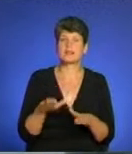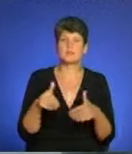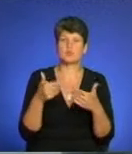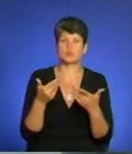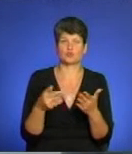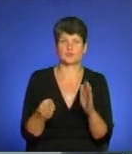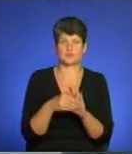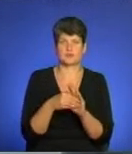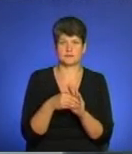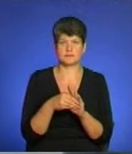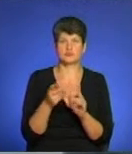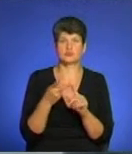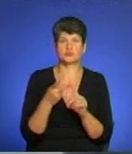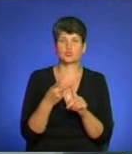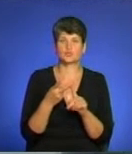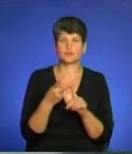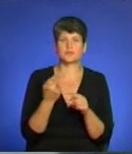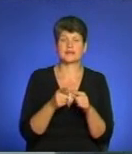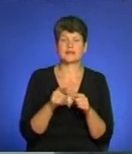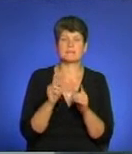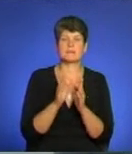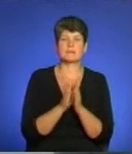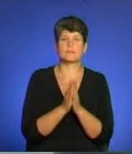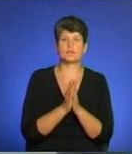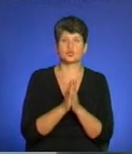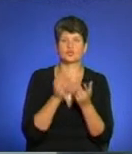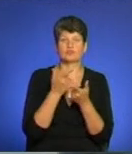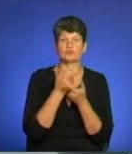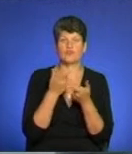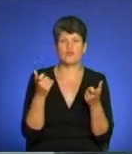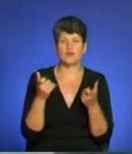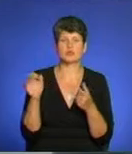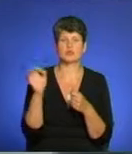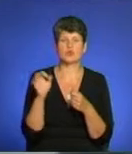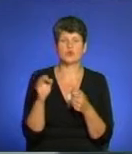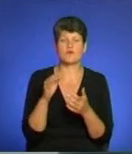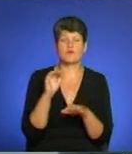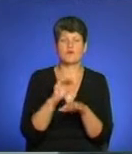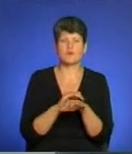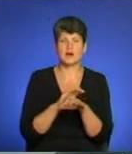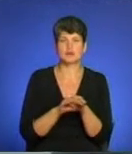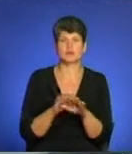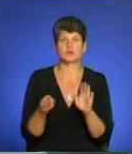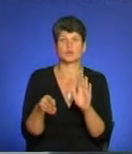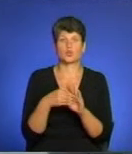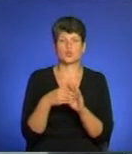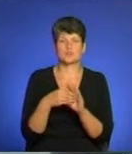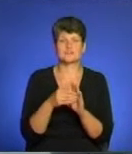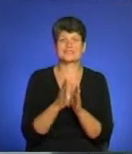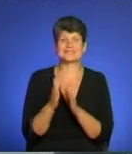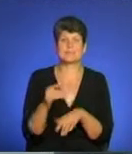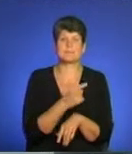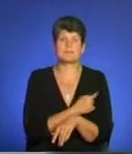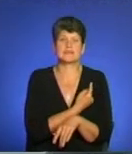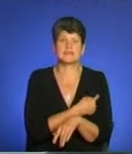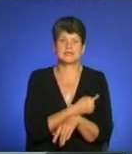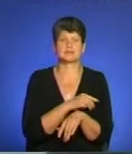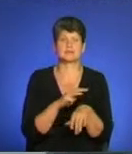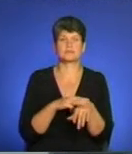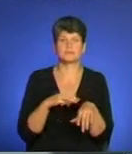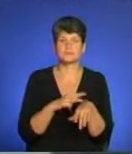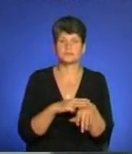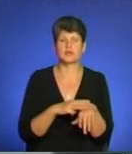хабарів. Друга позиція – це те, що прошу інформувати про прояви, факти корупції в системі медицини, в системі